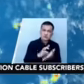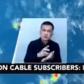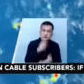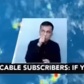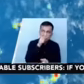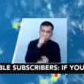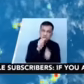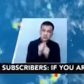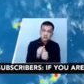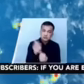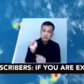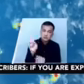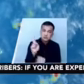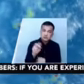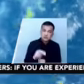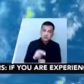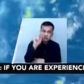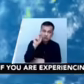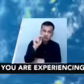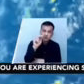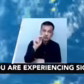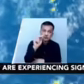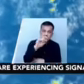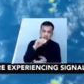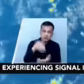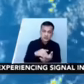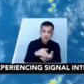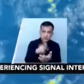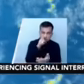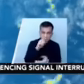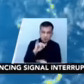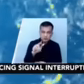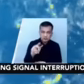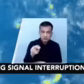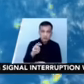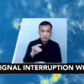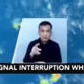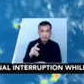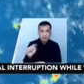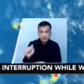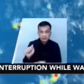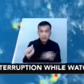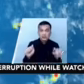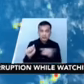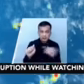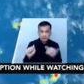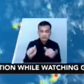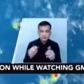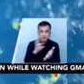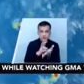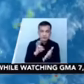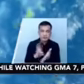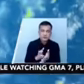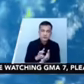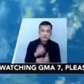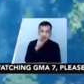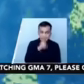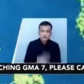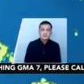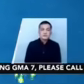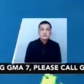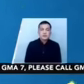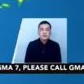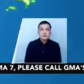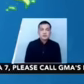dyan ito po nga Northern, Central Luzon, Calabarzon, Mimaropa at pati na rin ang ilang bahagi po ng Visayas. Base naman